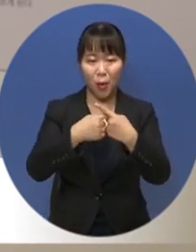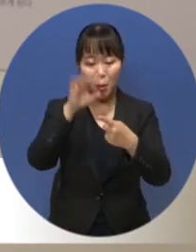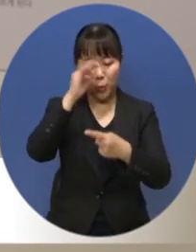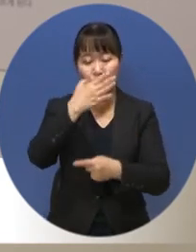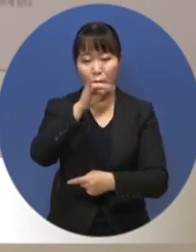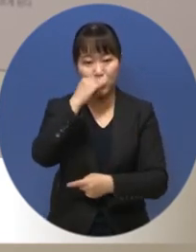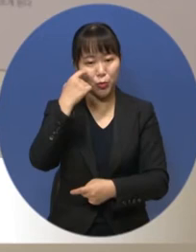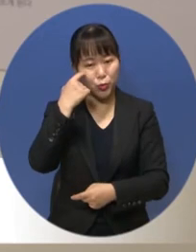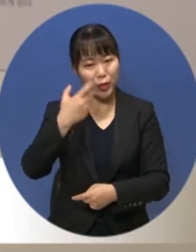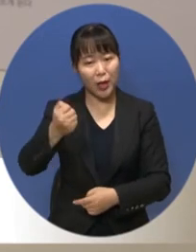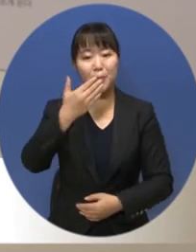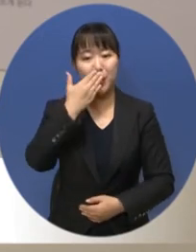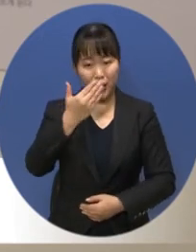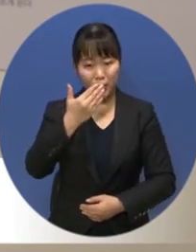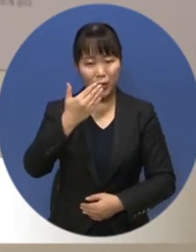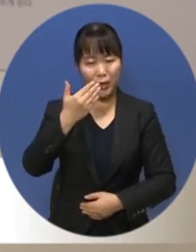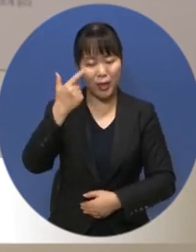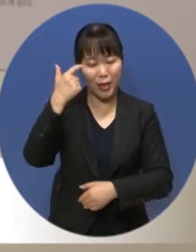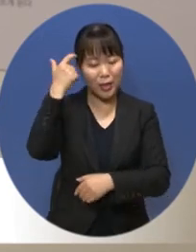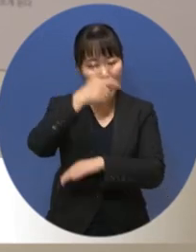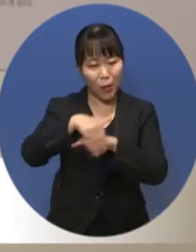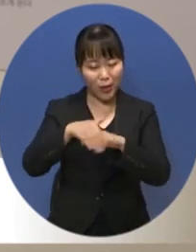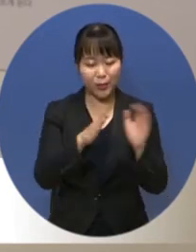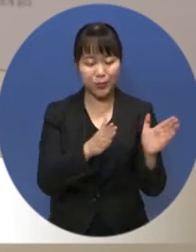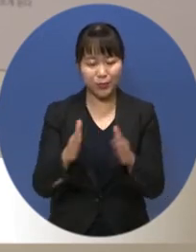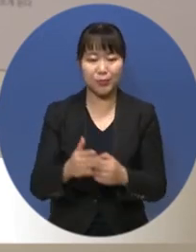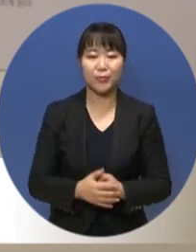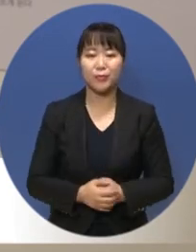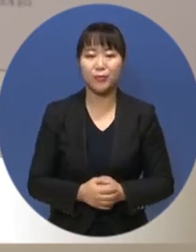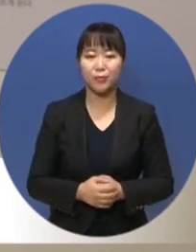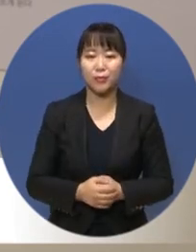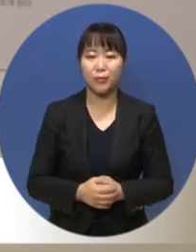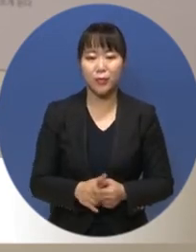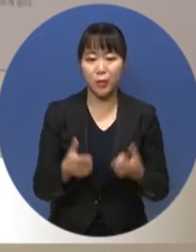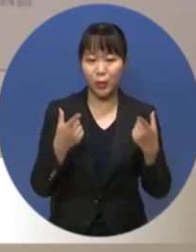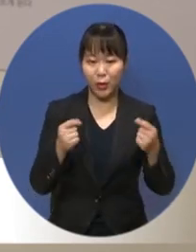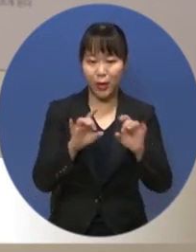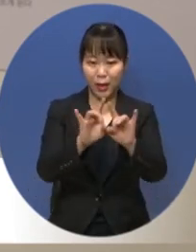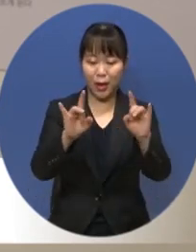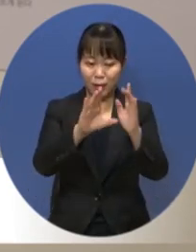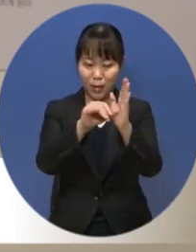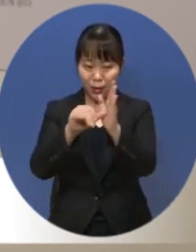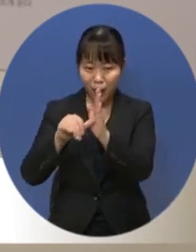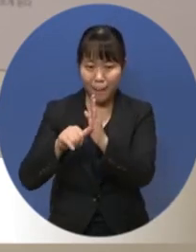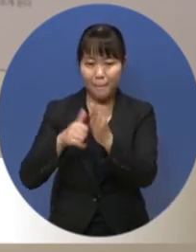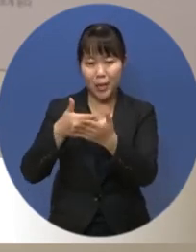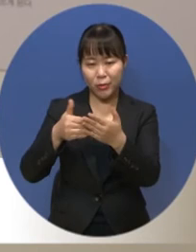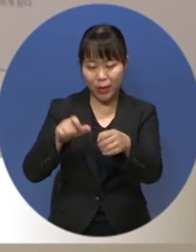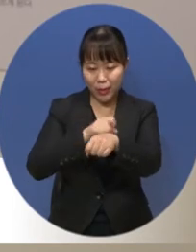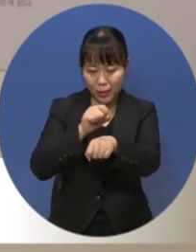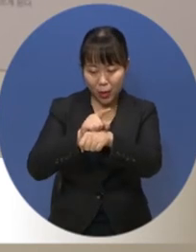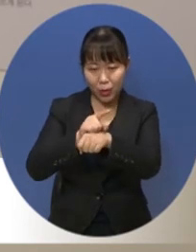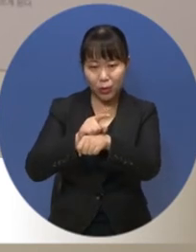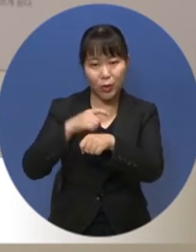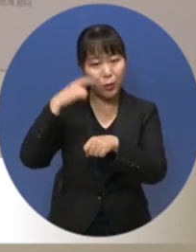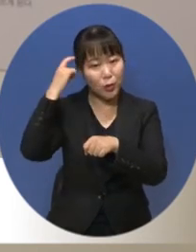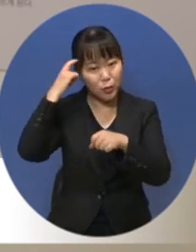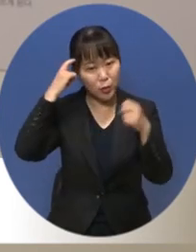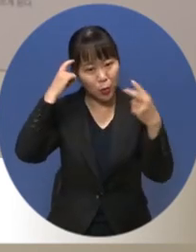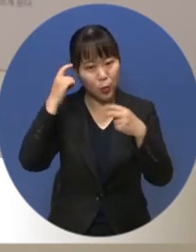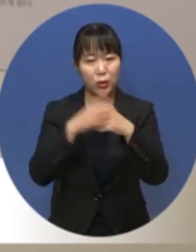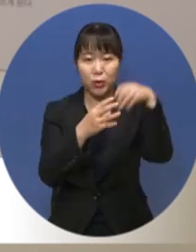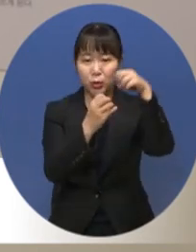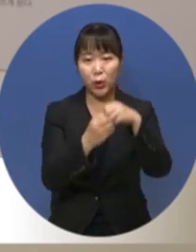있는 눈을 가질 수 있도록 기획된 전시입니다 전시를 통해서 각 시대별 미술의 특징과 시대정신 그리고